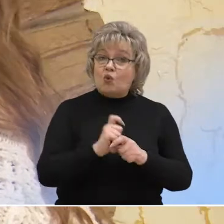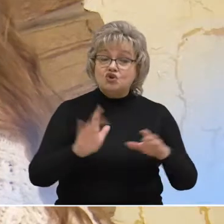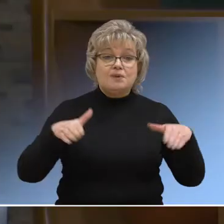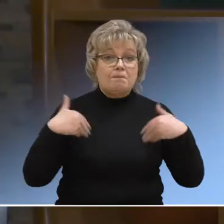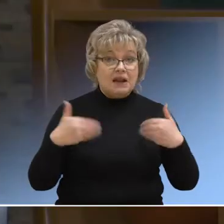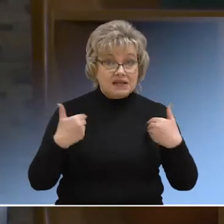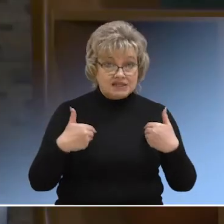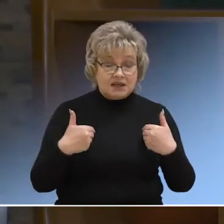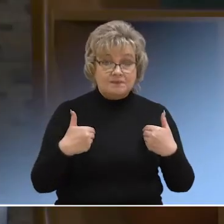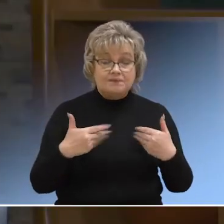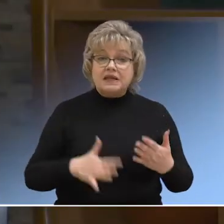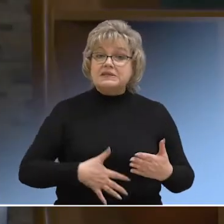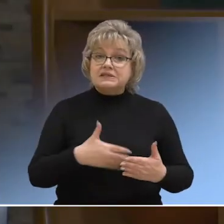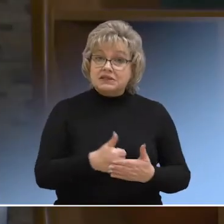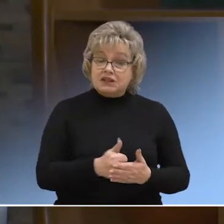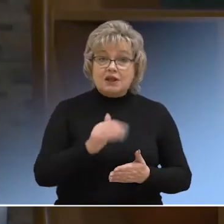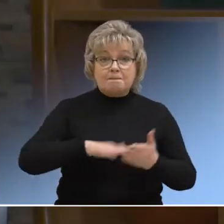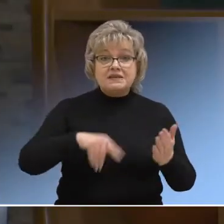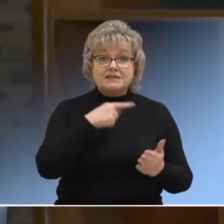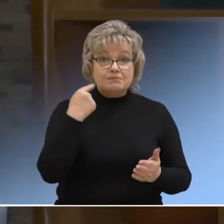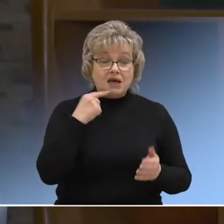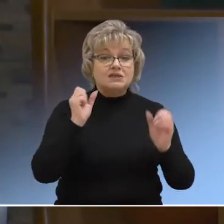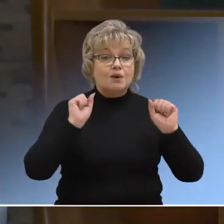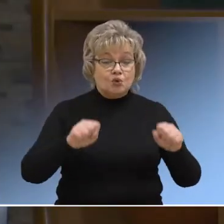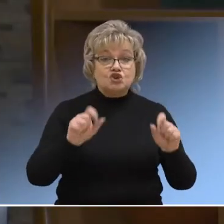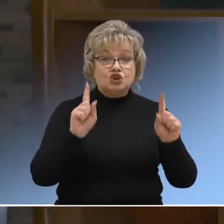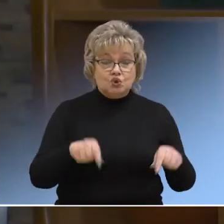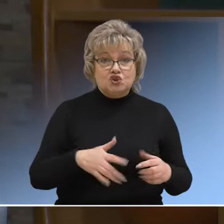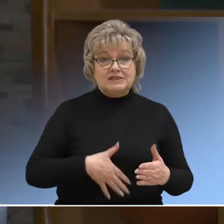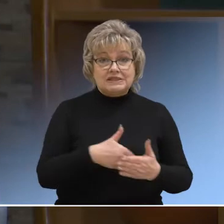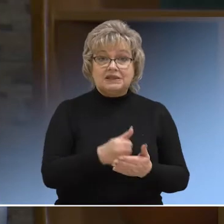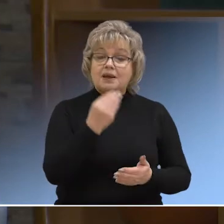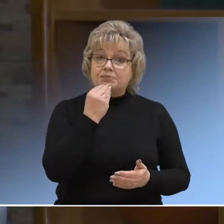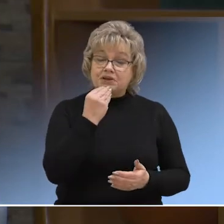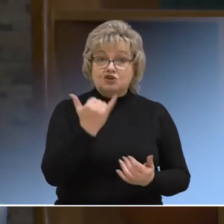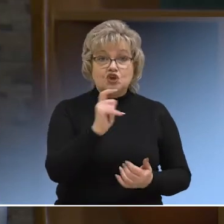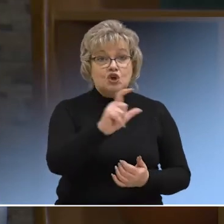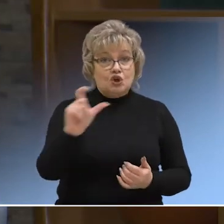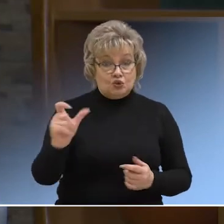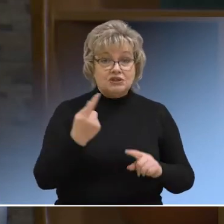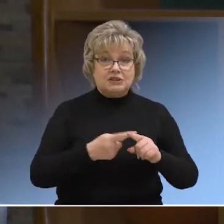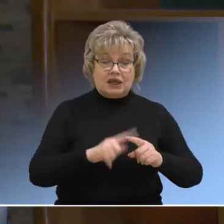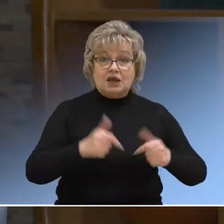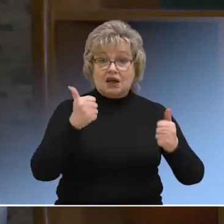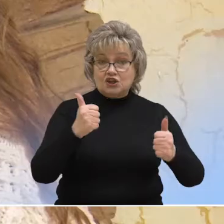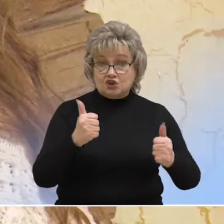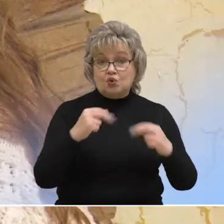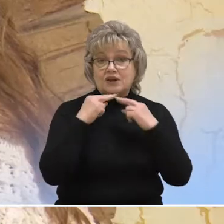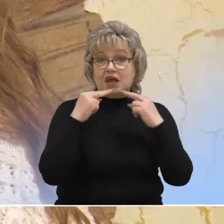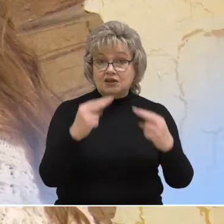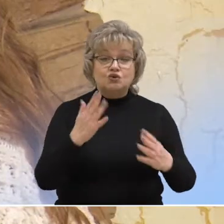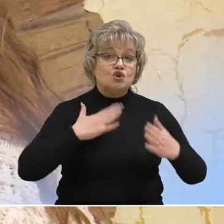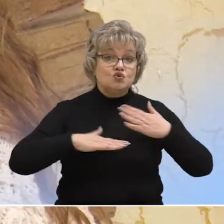полезная, сытная, что и без мяса тоже можно хорошо питаться. Сейчас люди хорошо очень на это реагируют.